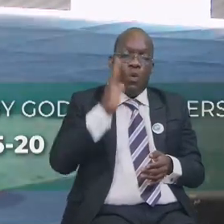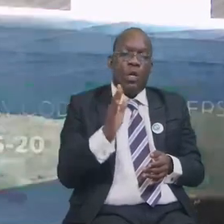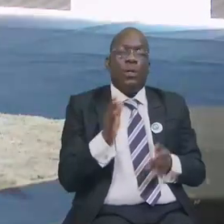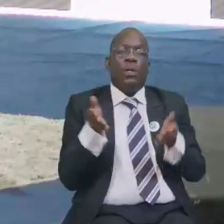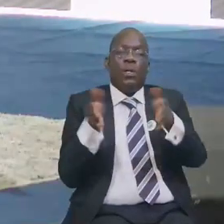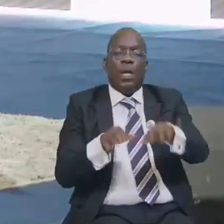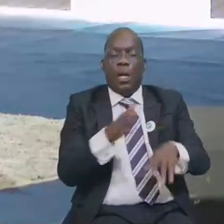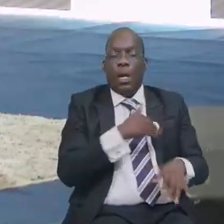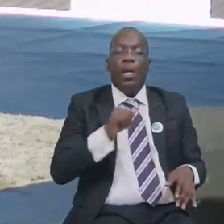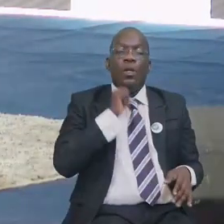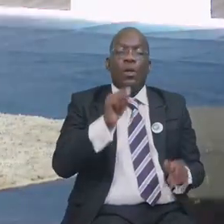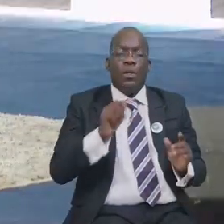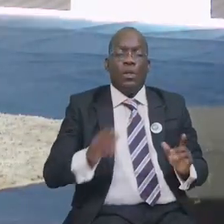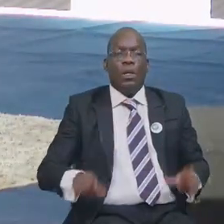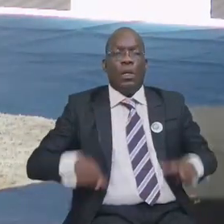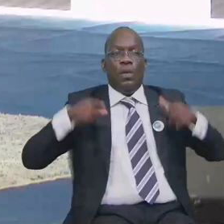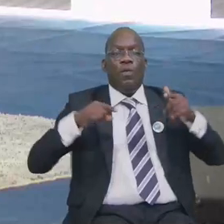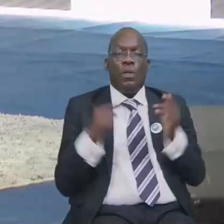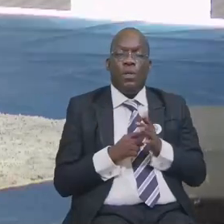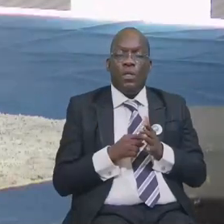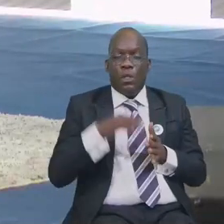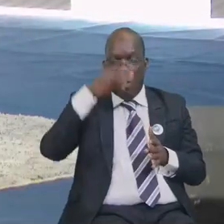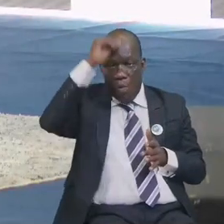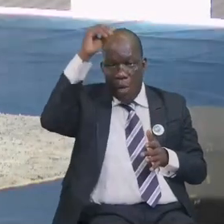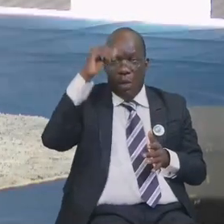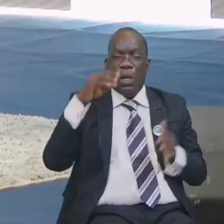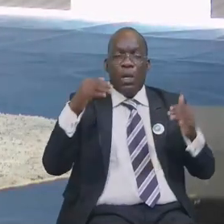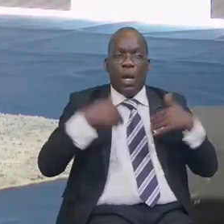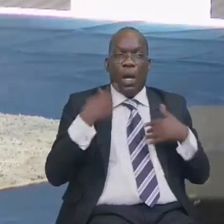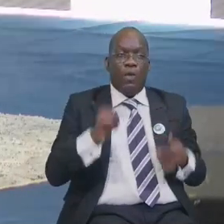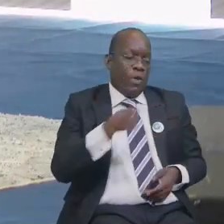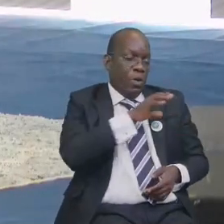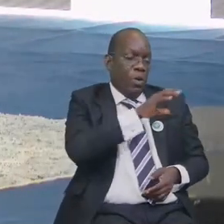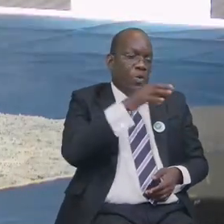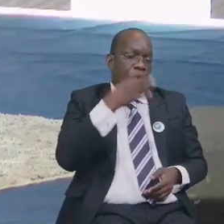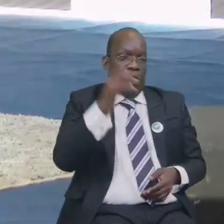plus. Cet homme a eu le courage